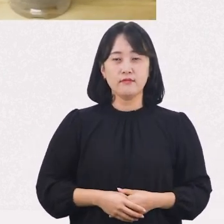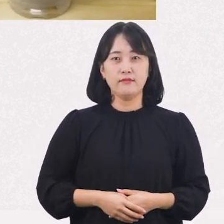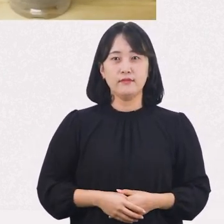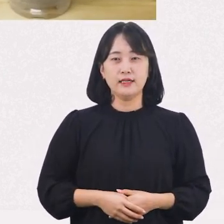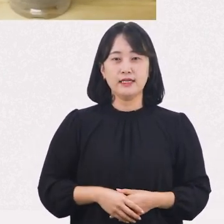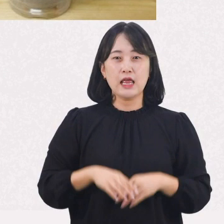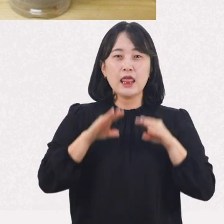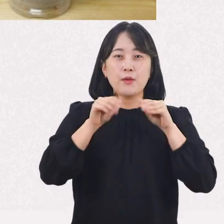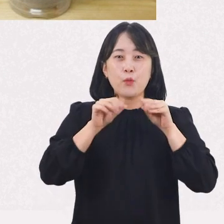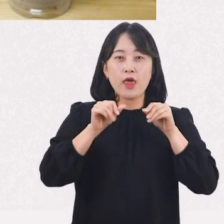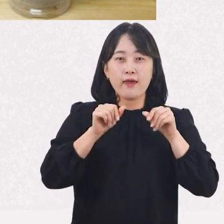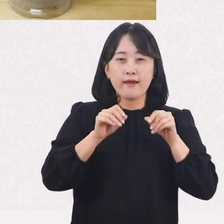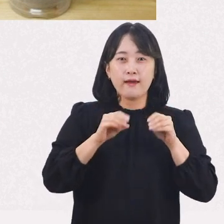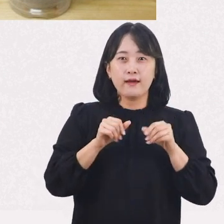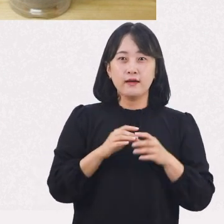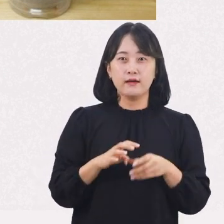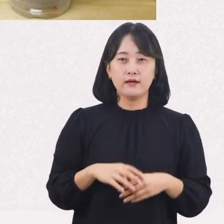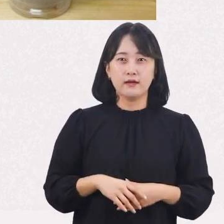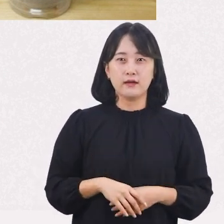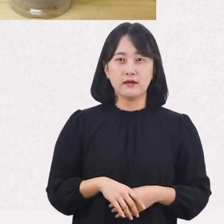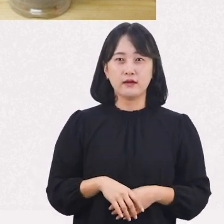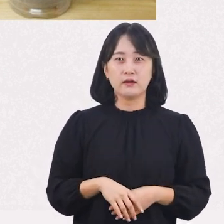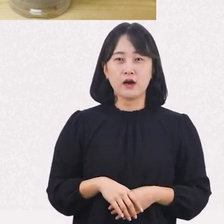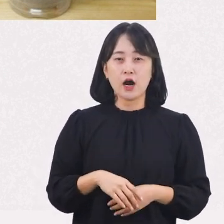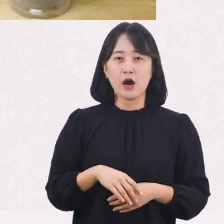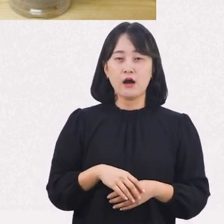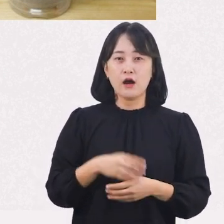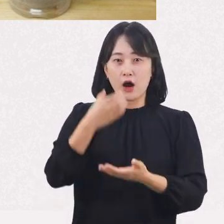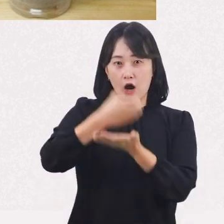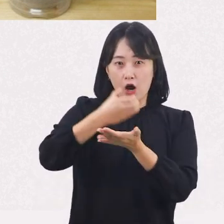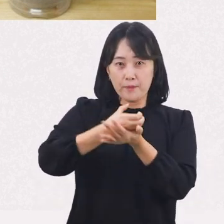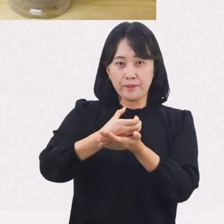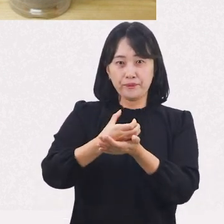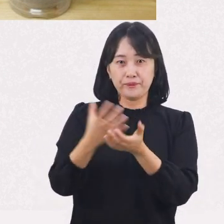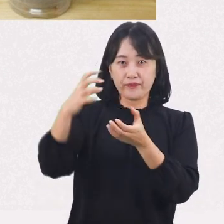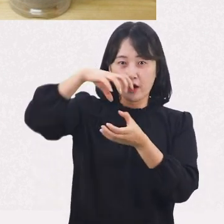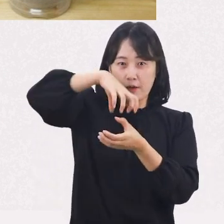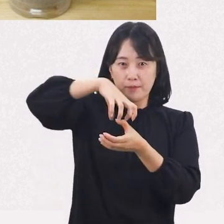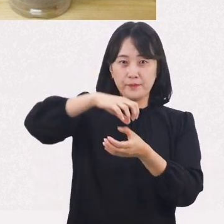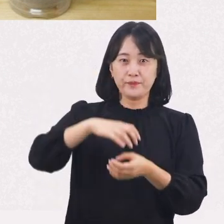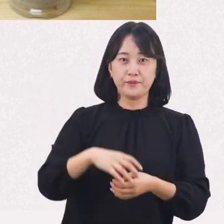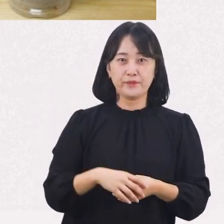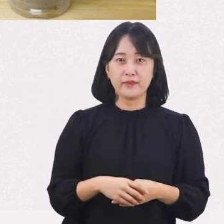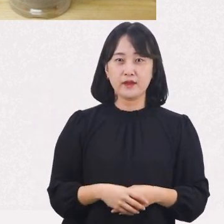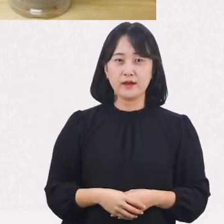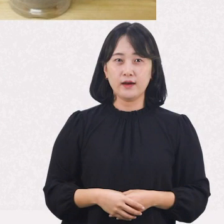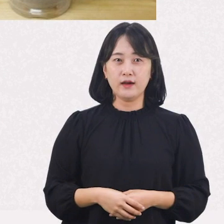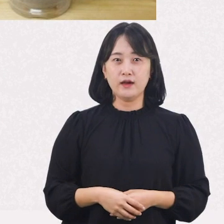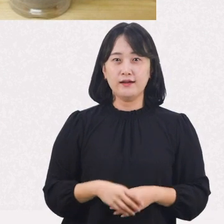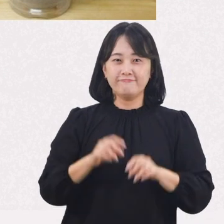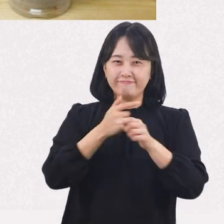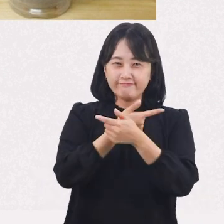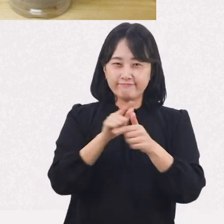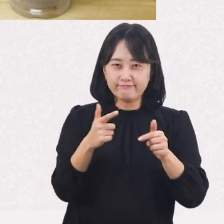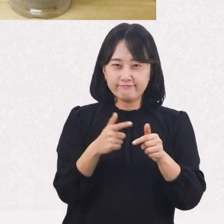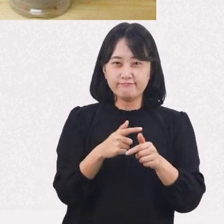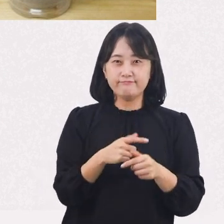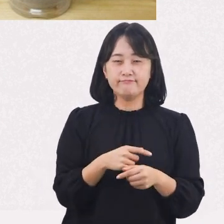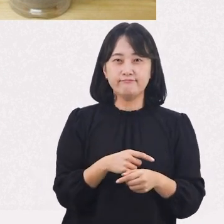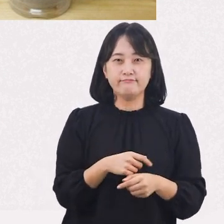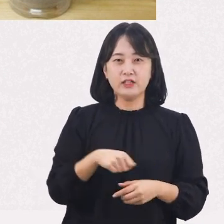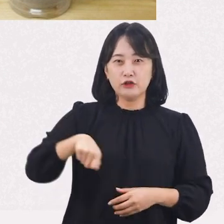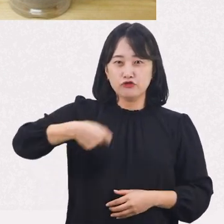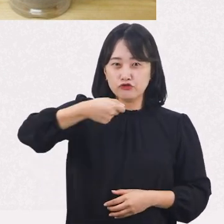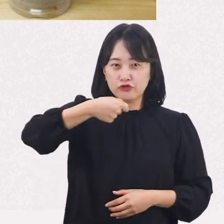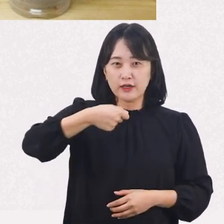자갈, 모래, 활성탄, 투명컵, 뚜껑, 거즈, 탈지면, 종이컵,